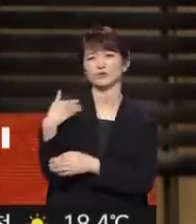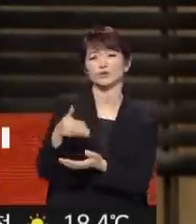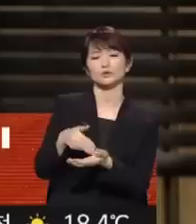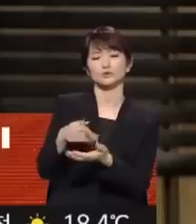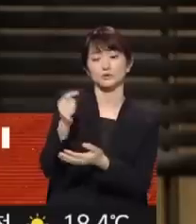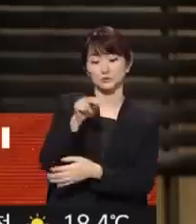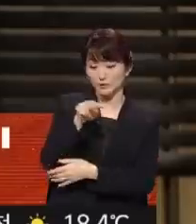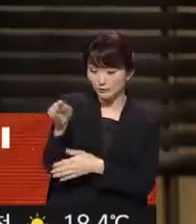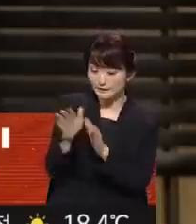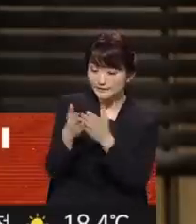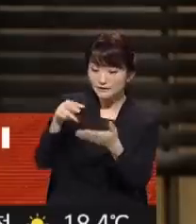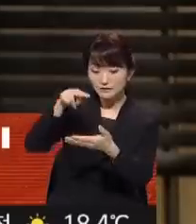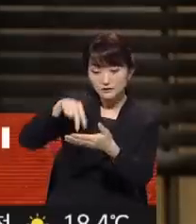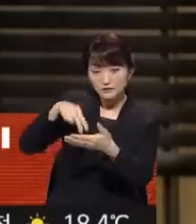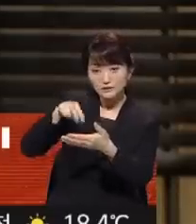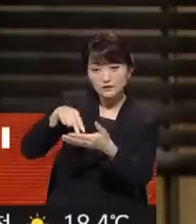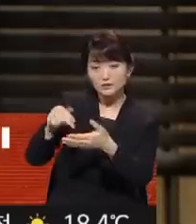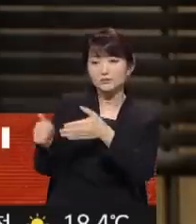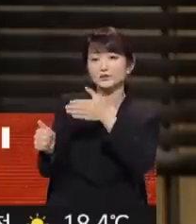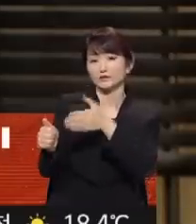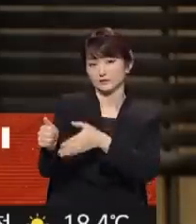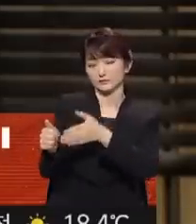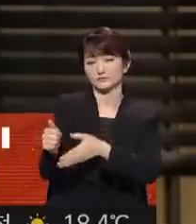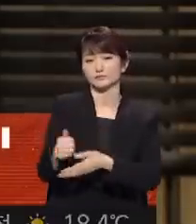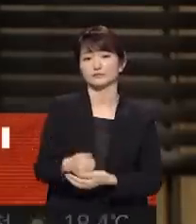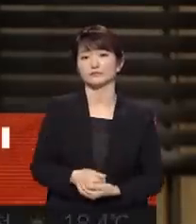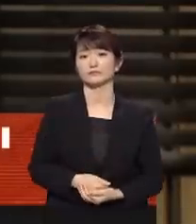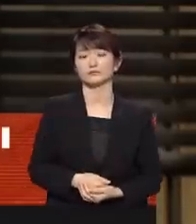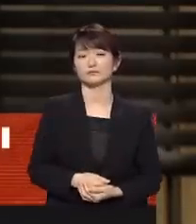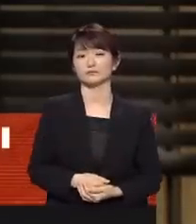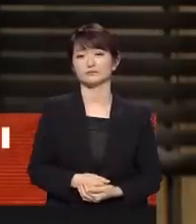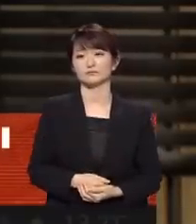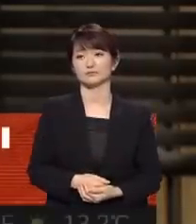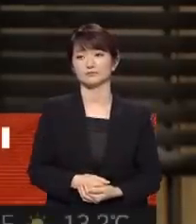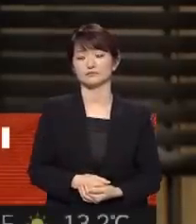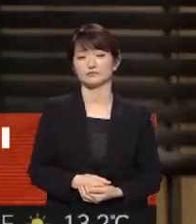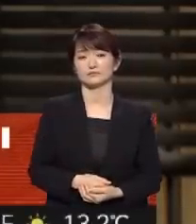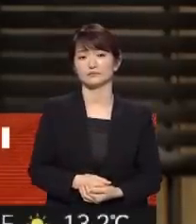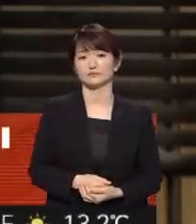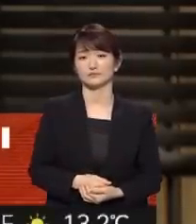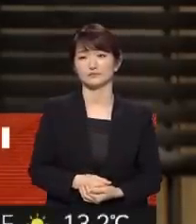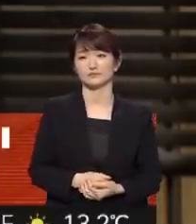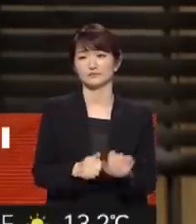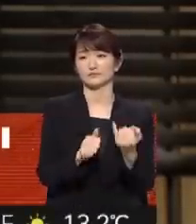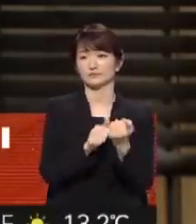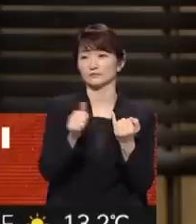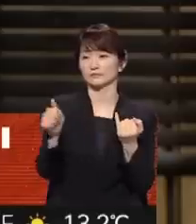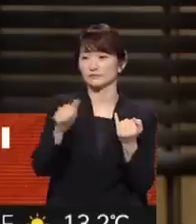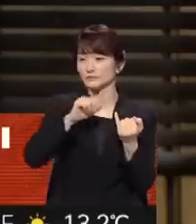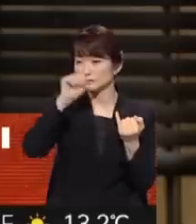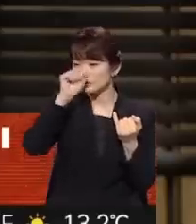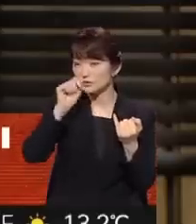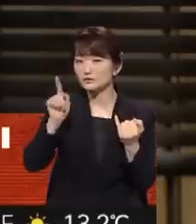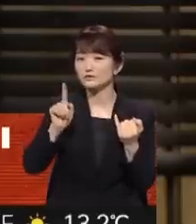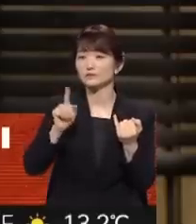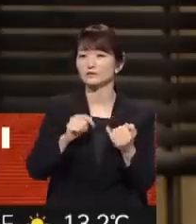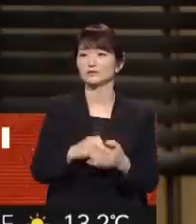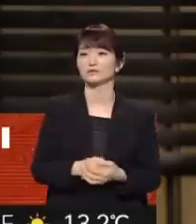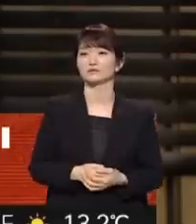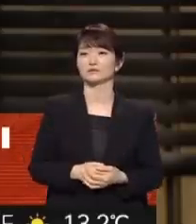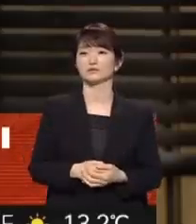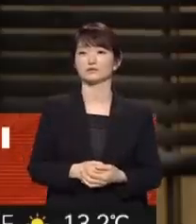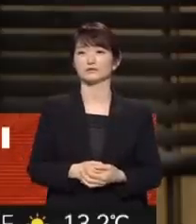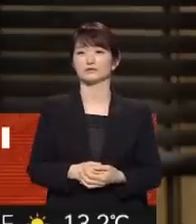보자, 책도 좀 보자. 그렇죠. 라고 요청을 좀 했던 것 같아요. 어. 그래서 일부러, 근데 남편은 좋아하는 게 뭘 좋아하겠습니까? 이런